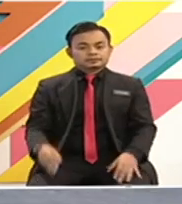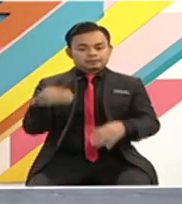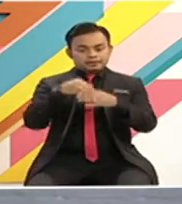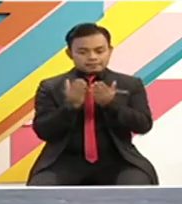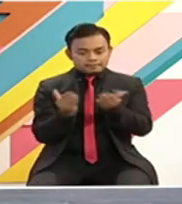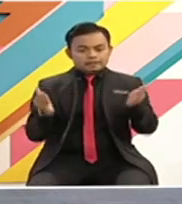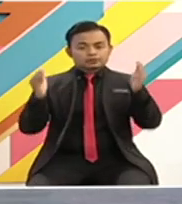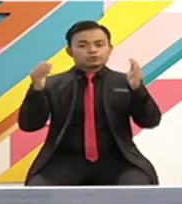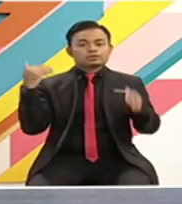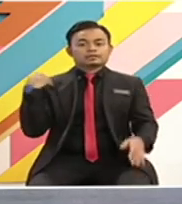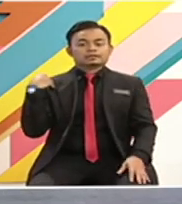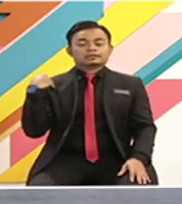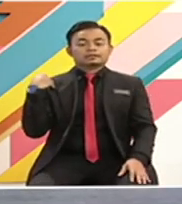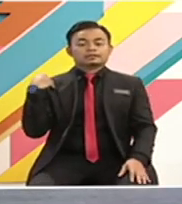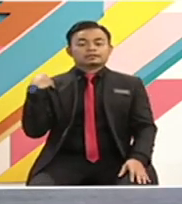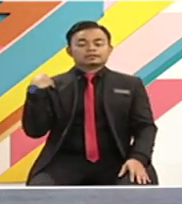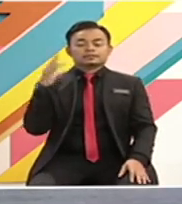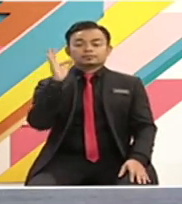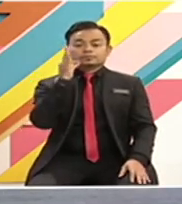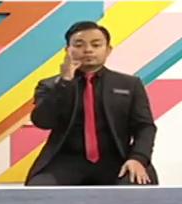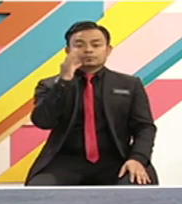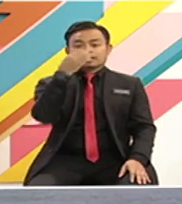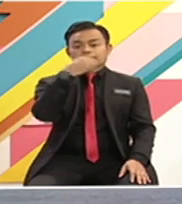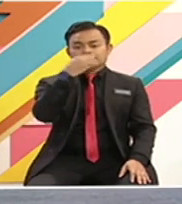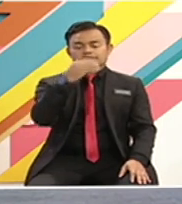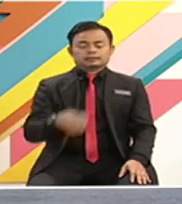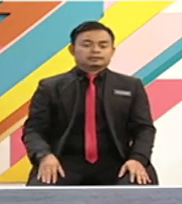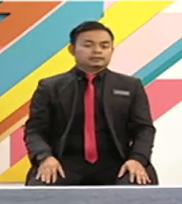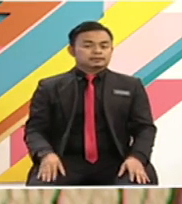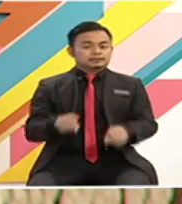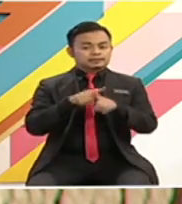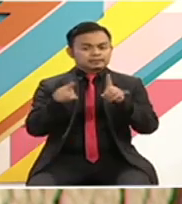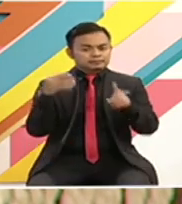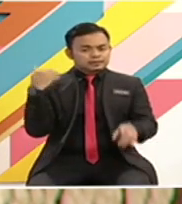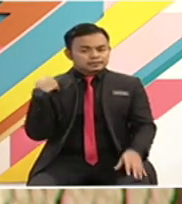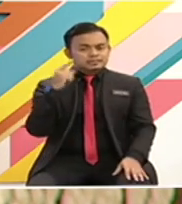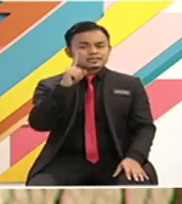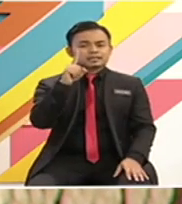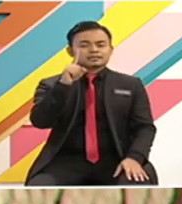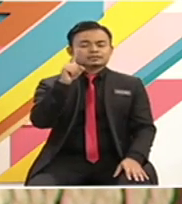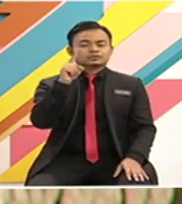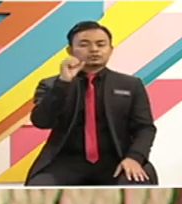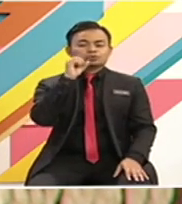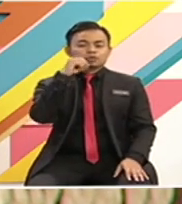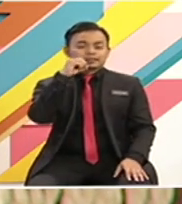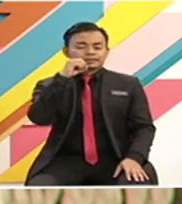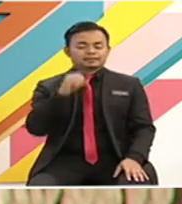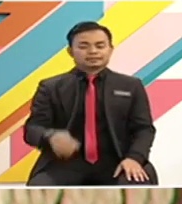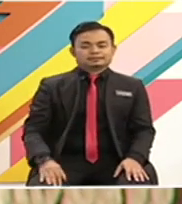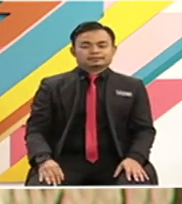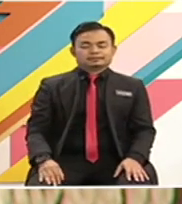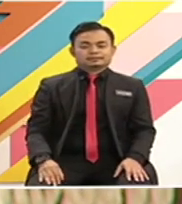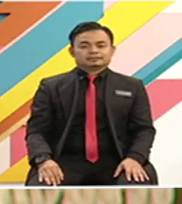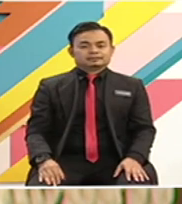Bakauheni semuanya buah apel tetapi tiba-tiba dekat situ kita nampak kuliah ada sebiji buah orange sebiji itu cuma sebiji saja